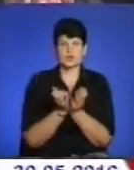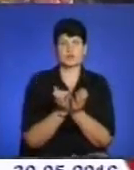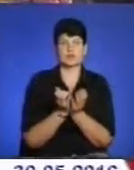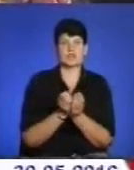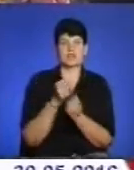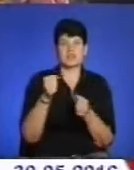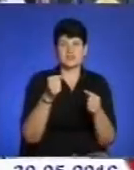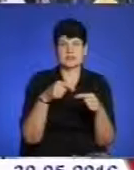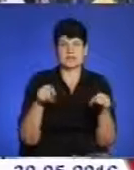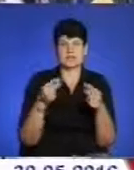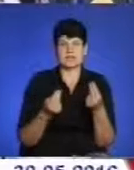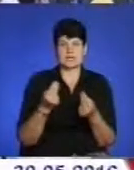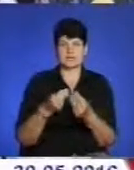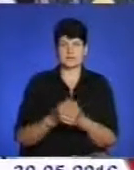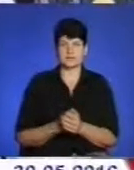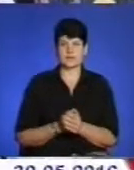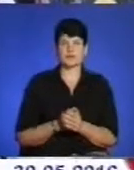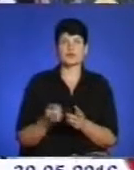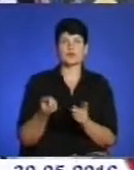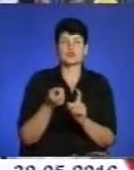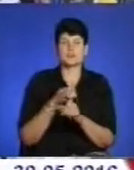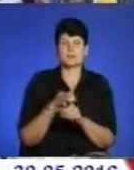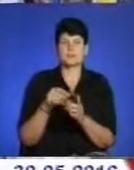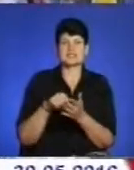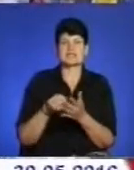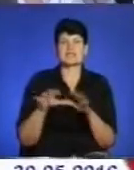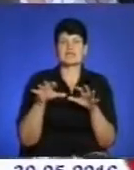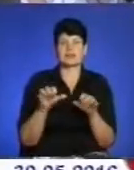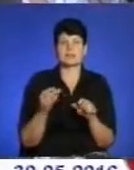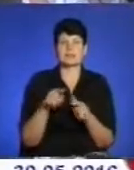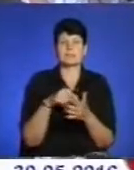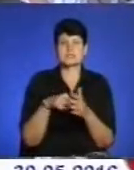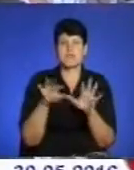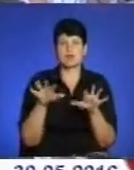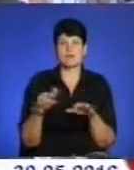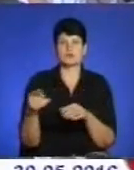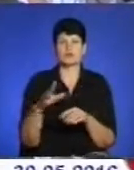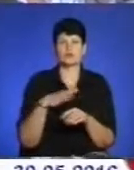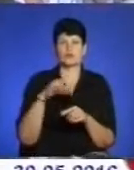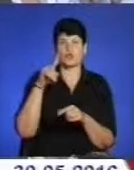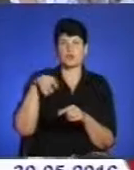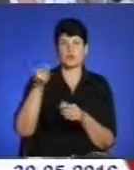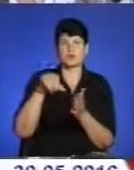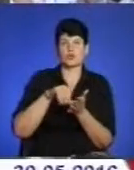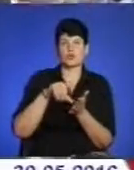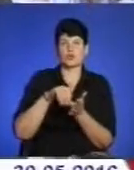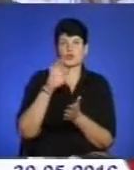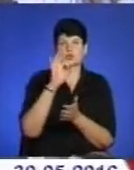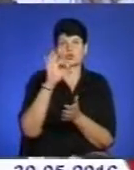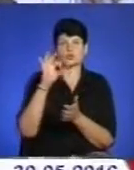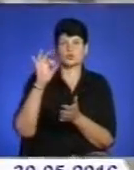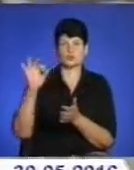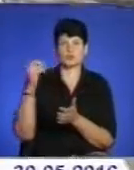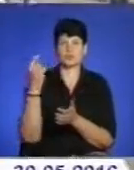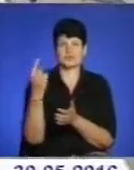ним постійно, кожен день в день. І ми виходимо на різні забави в парк, на площу. І з ним там